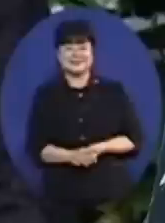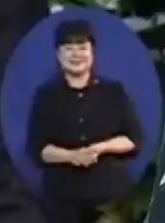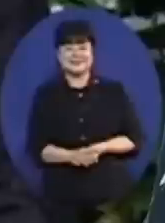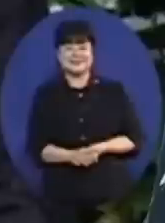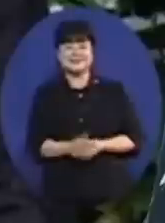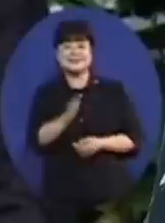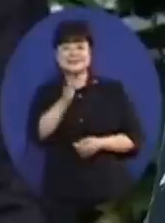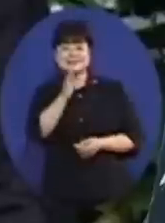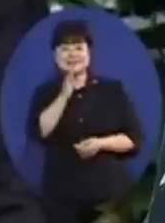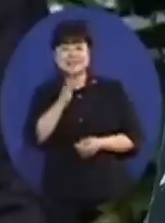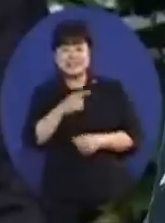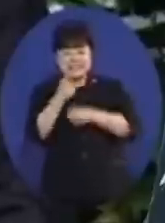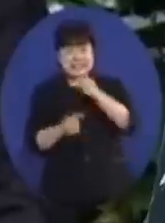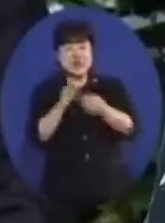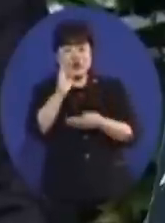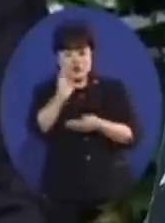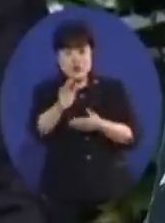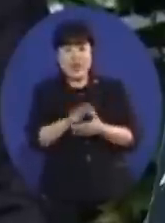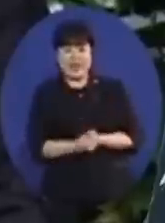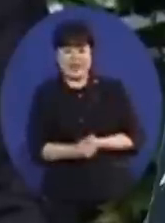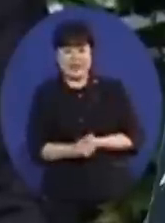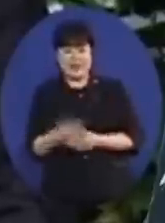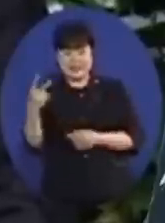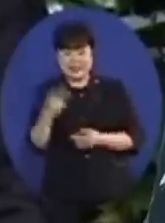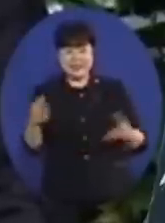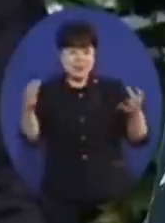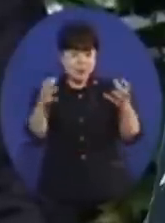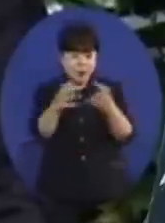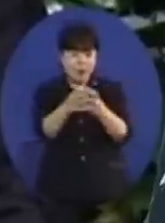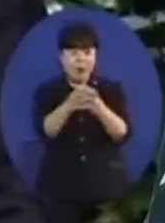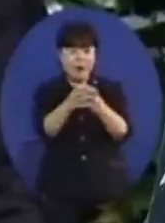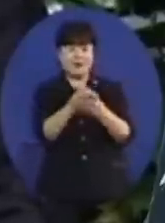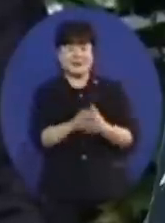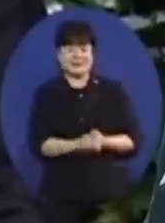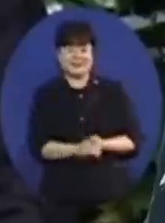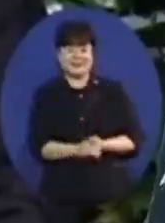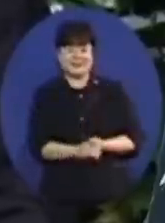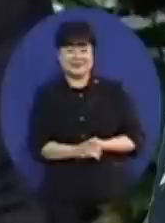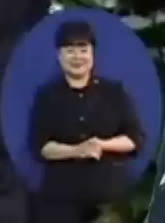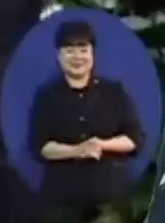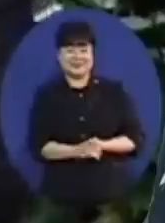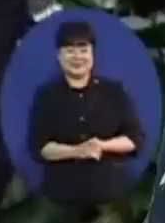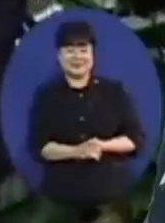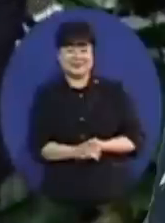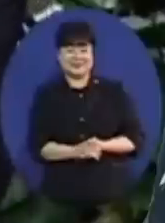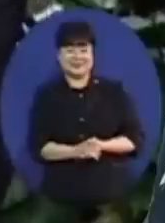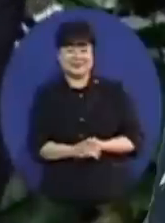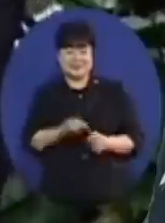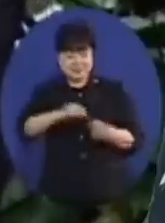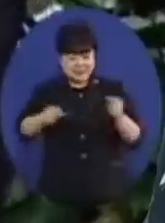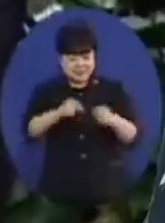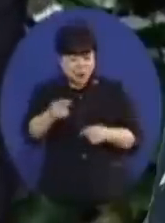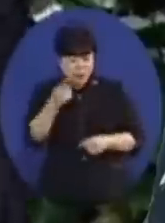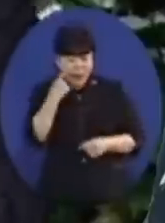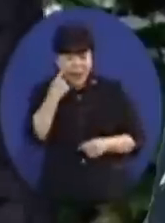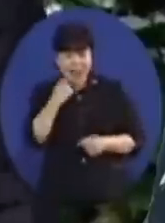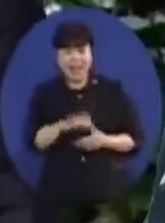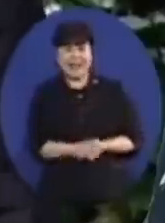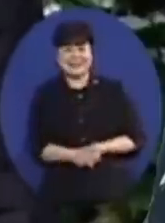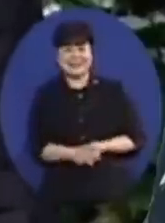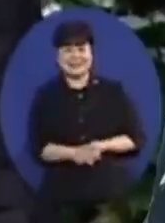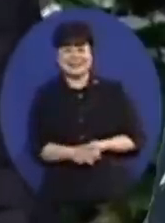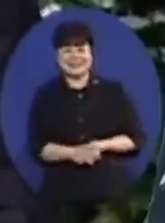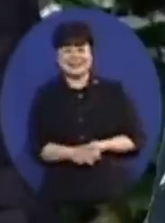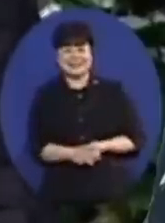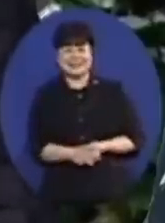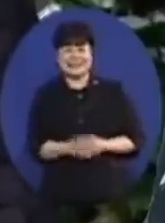그래서 그 다음에 다시 모일 때 도 봅니다